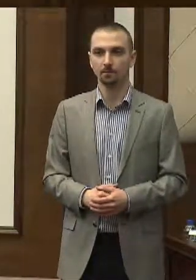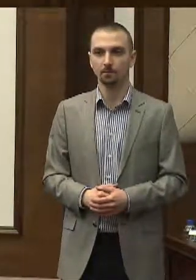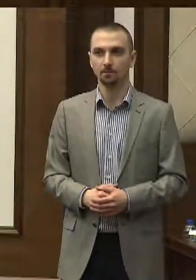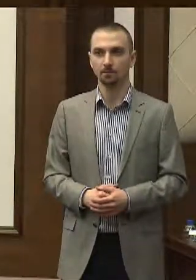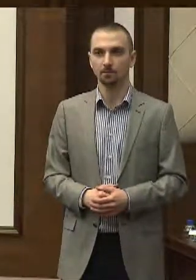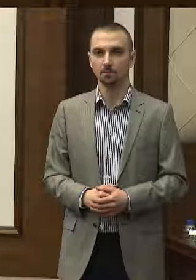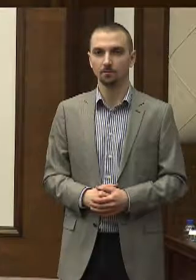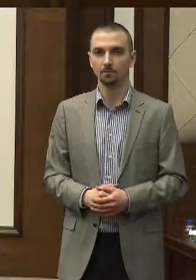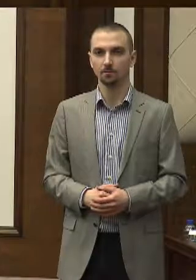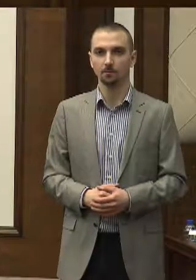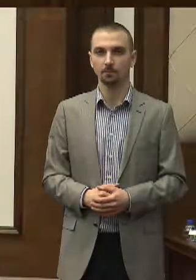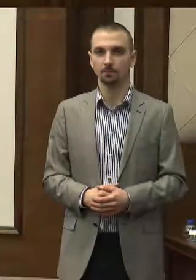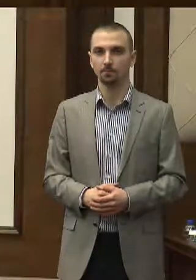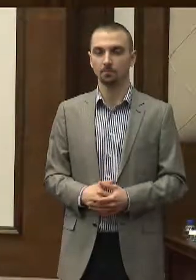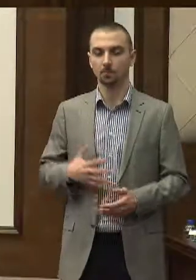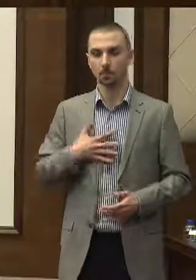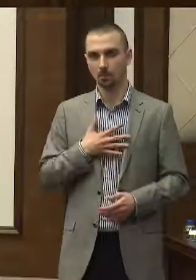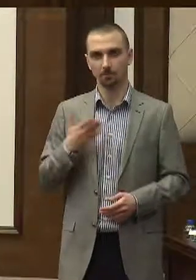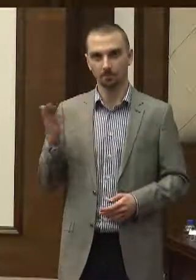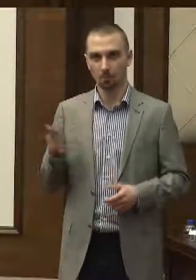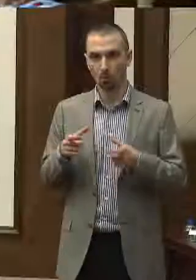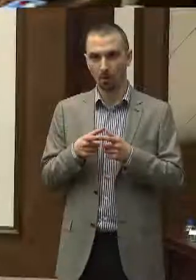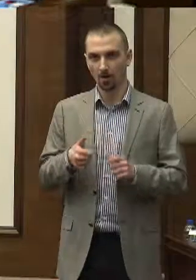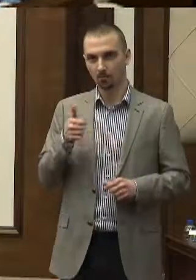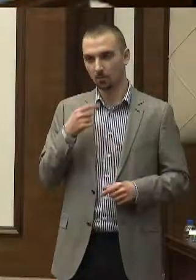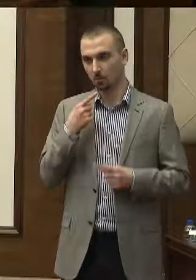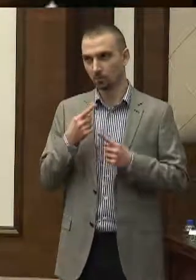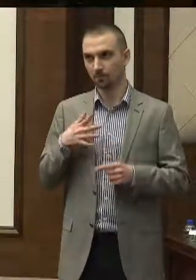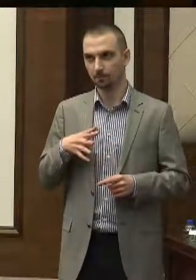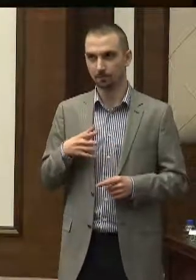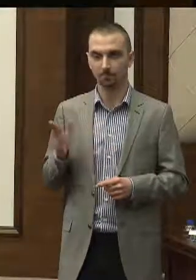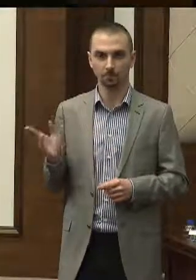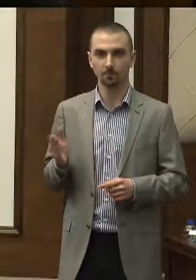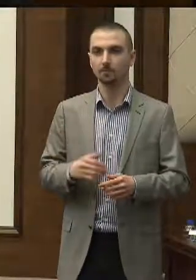Evet. Cumhuriyet Halk Partisi grubu adına.